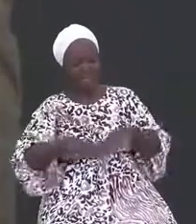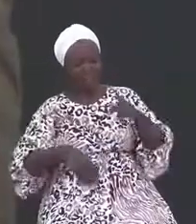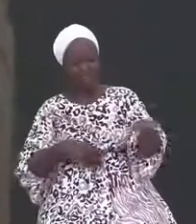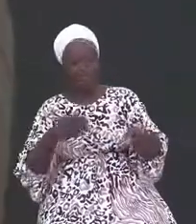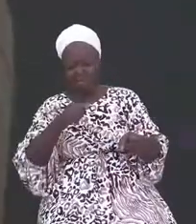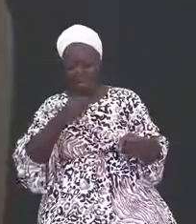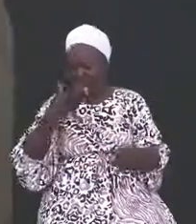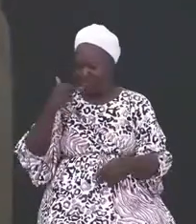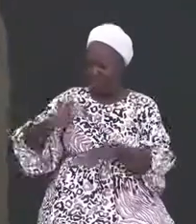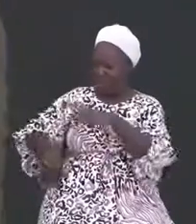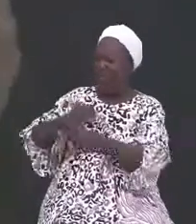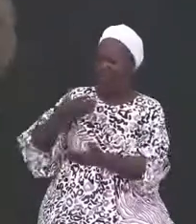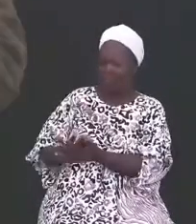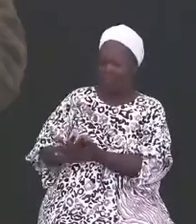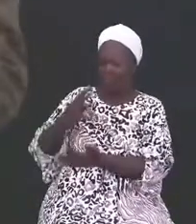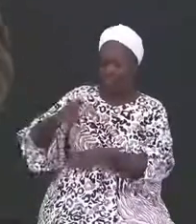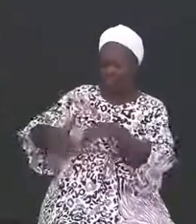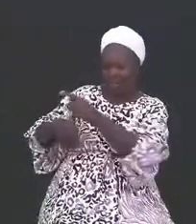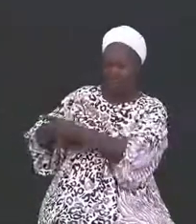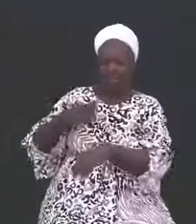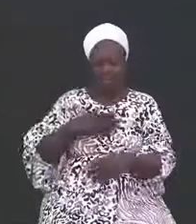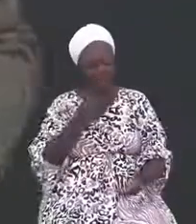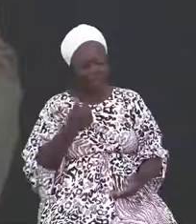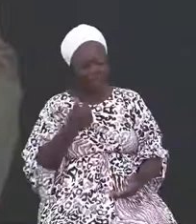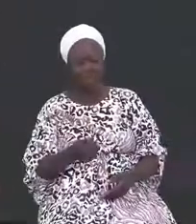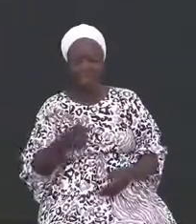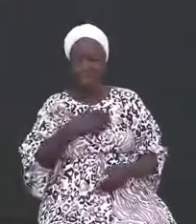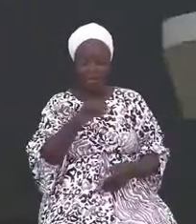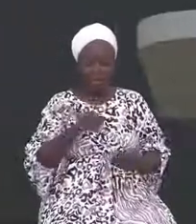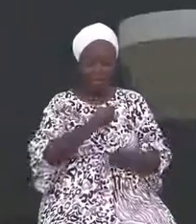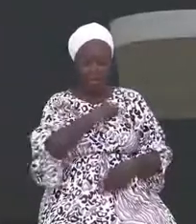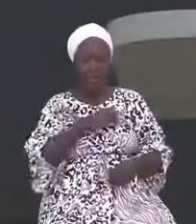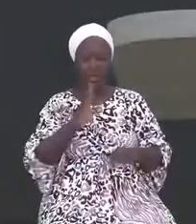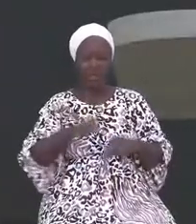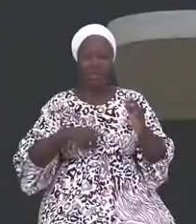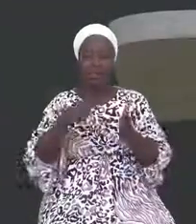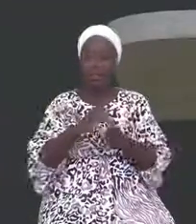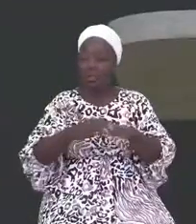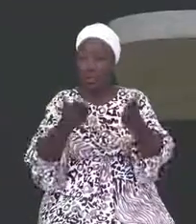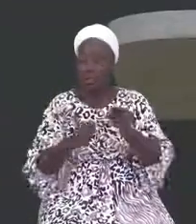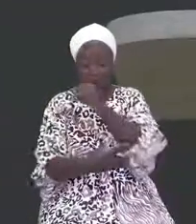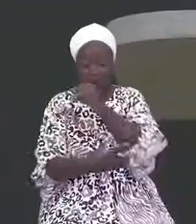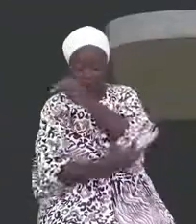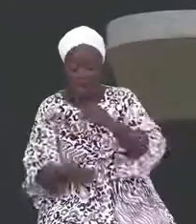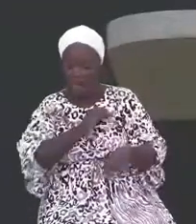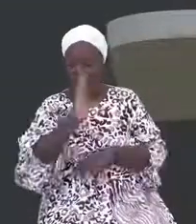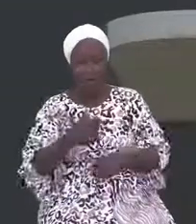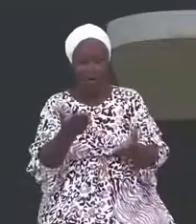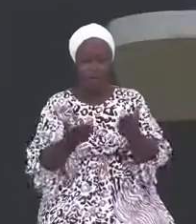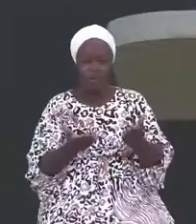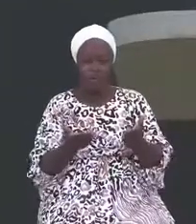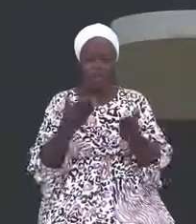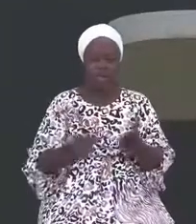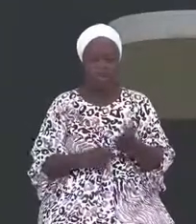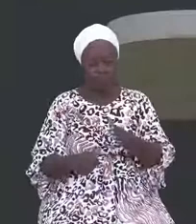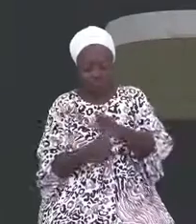que tel, je suis plus qualifié que l'autre. Ils ne veulent jamais que les pauvres, ils ne veulent jamais que ceux qui